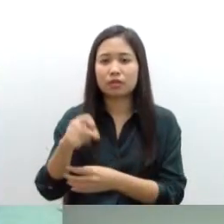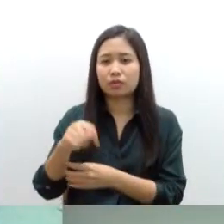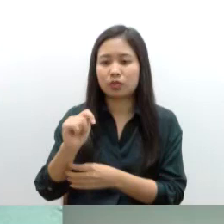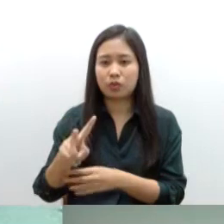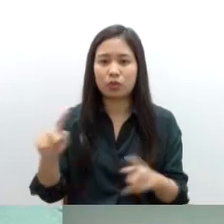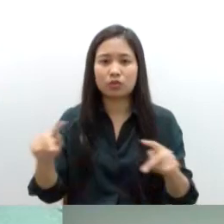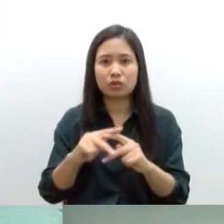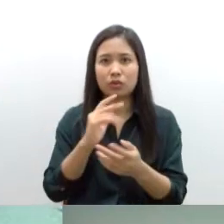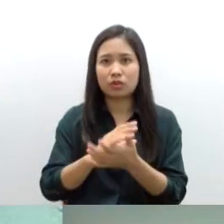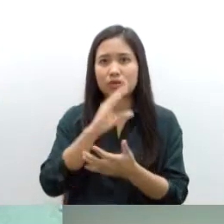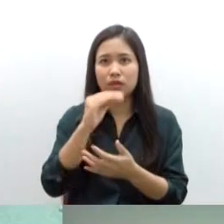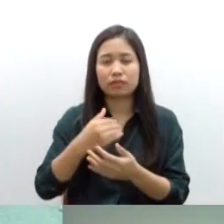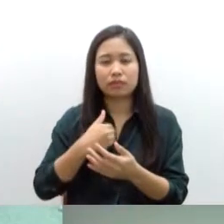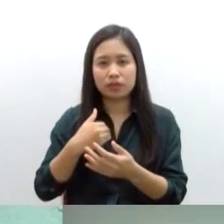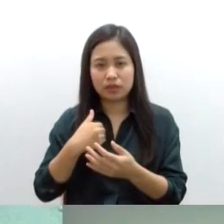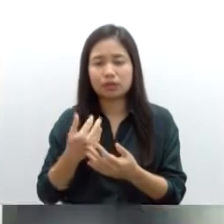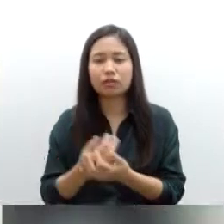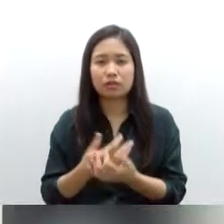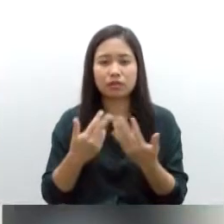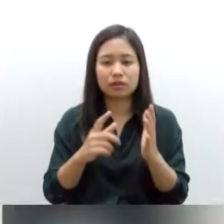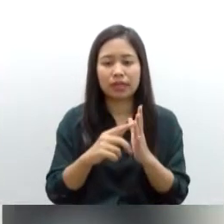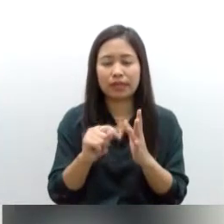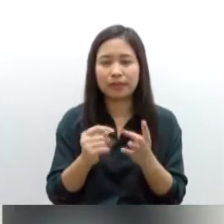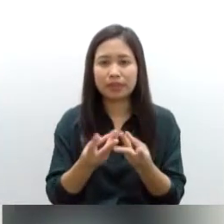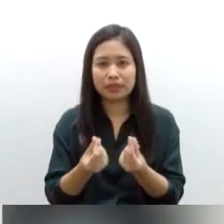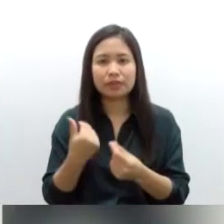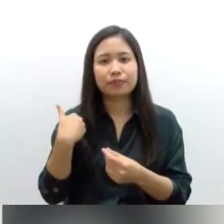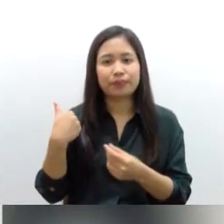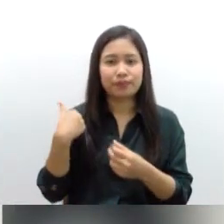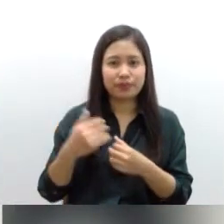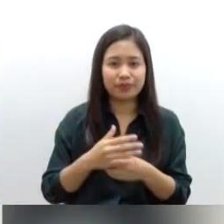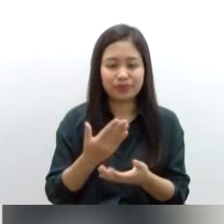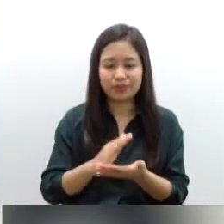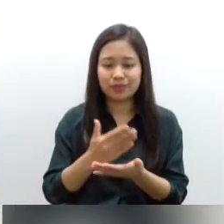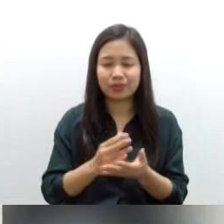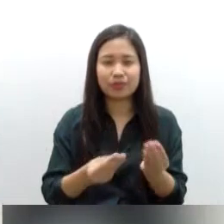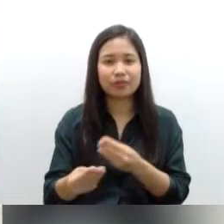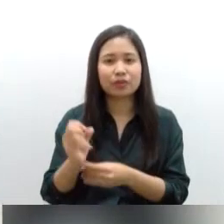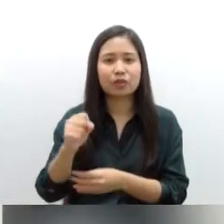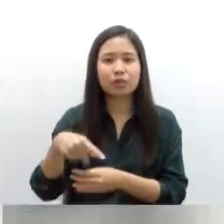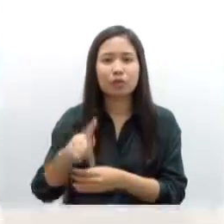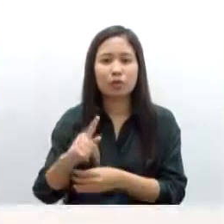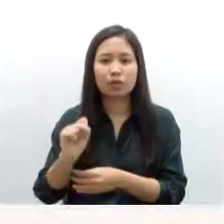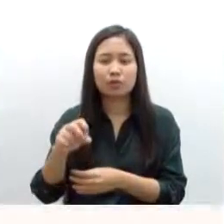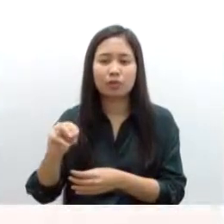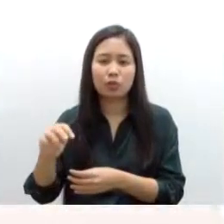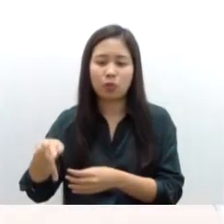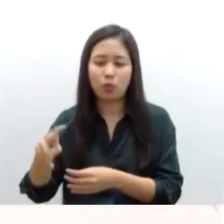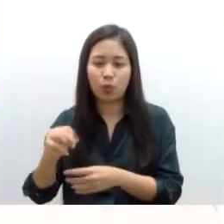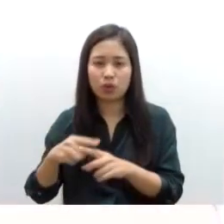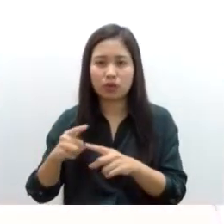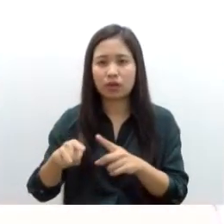การสปท.นะครับลงไปถึงเขตพื้นที่และลงไปยังถึงสถานศึกษากิจกรรมดีๆเหล่านี้ครับทางราย